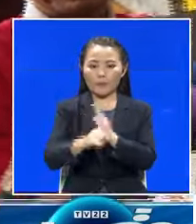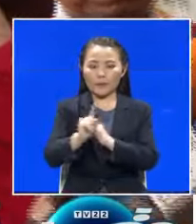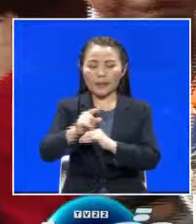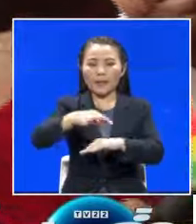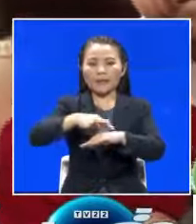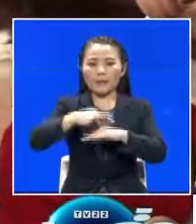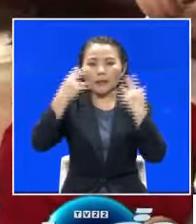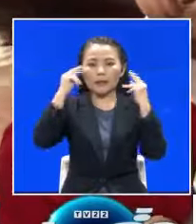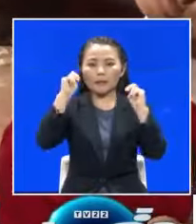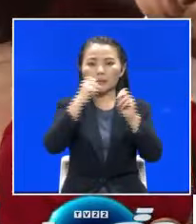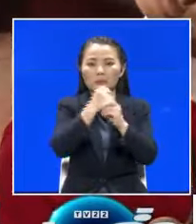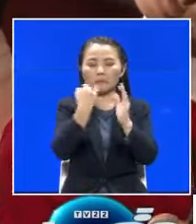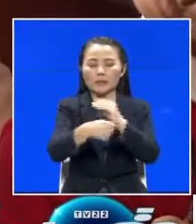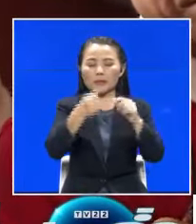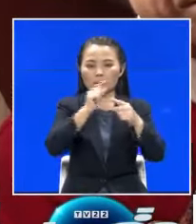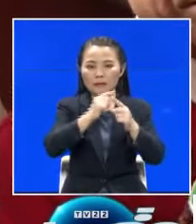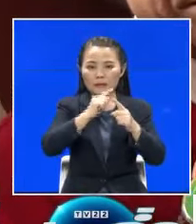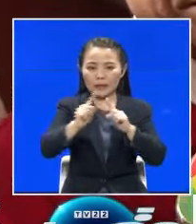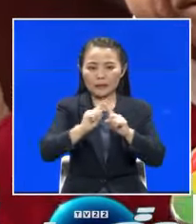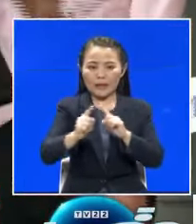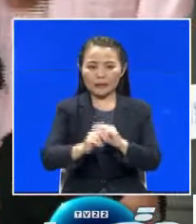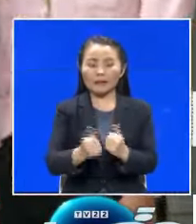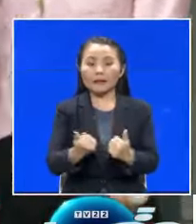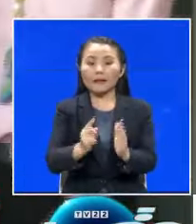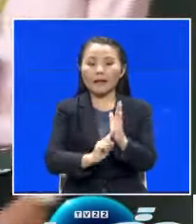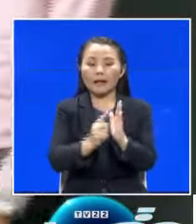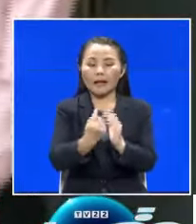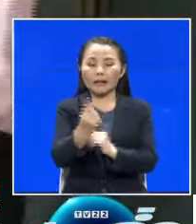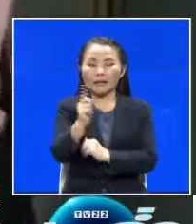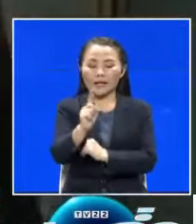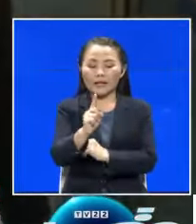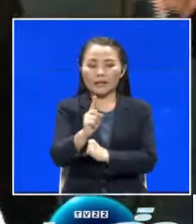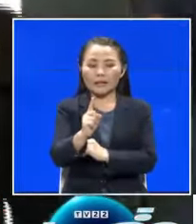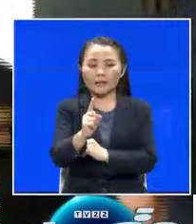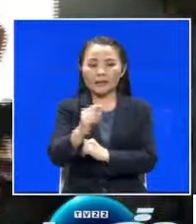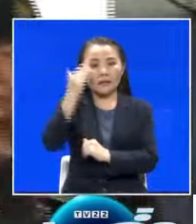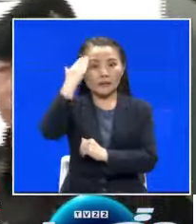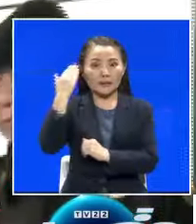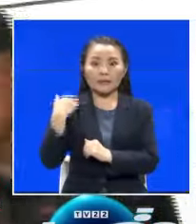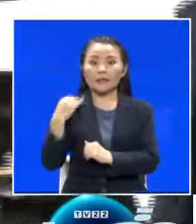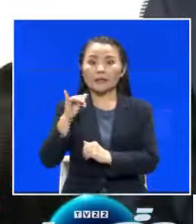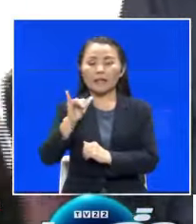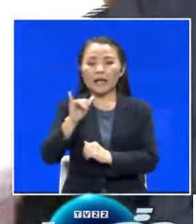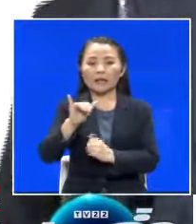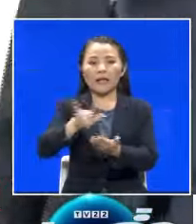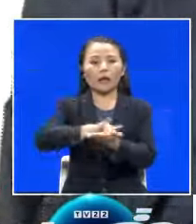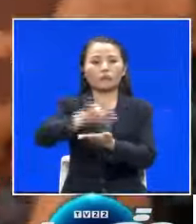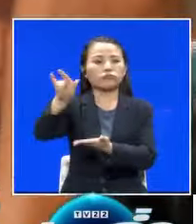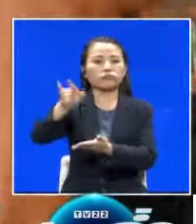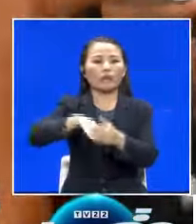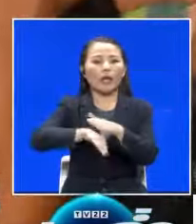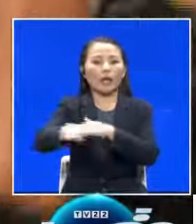นตรีอีกหลายคดีค่ะเอาคดีแรกกันก่อนอันนี้คือคดีที่ทำให้คุณยิ่งลักษณ์เนี่ยออกนอกประเทศไปเลย